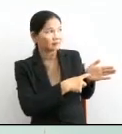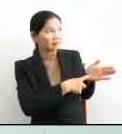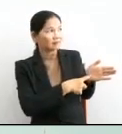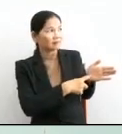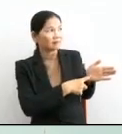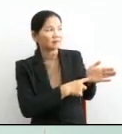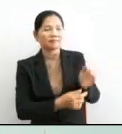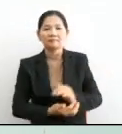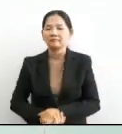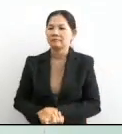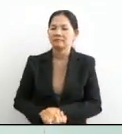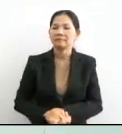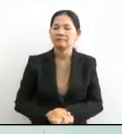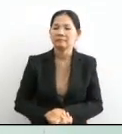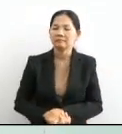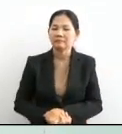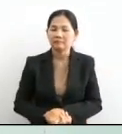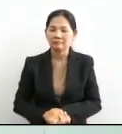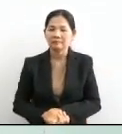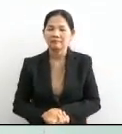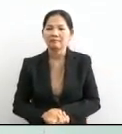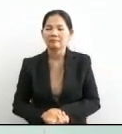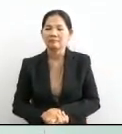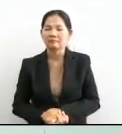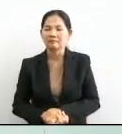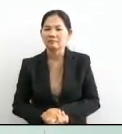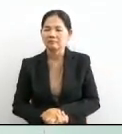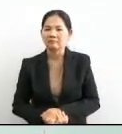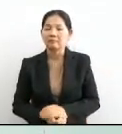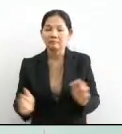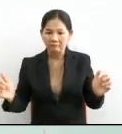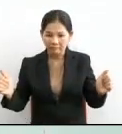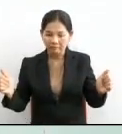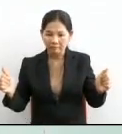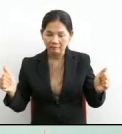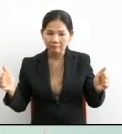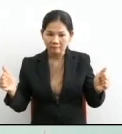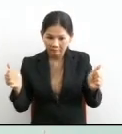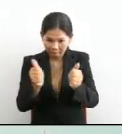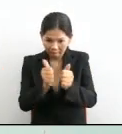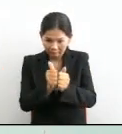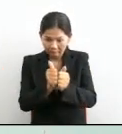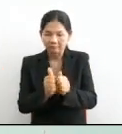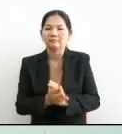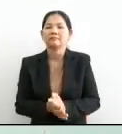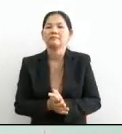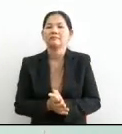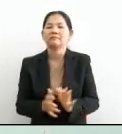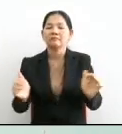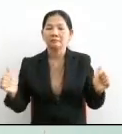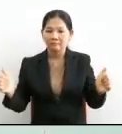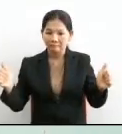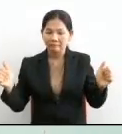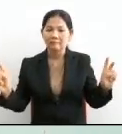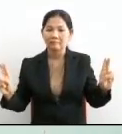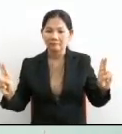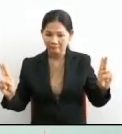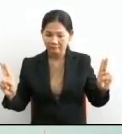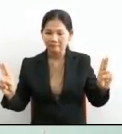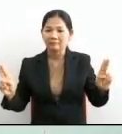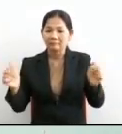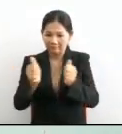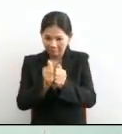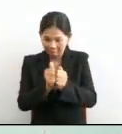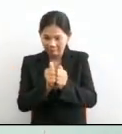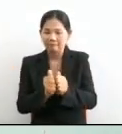chà là ổn nha cái cổ bông tái riêp cả rưỡi có riêp à bế bế bìa chẳng ca nó là ta